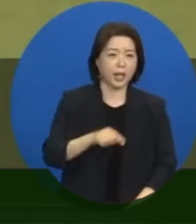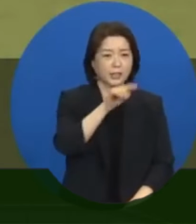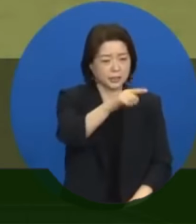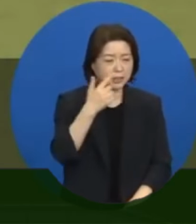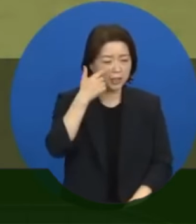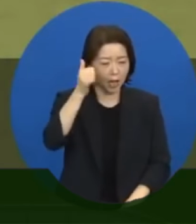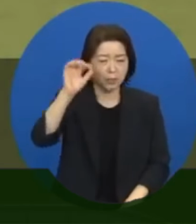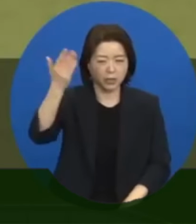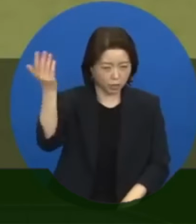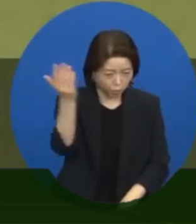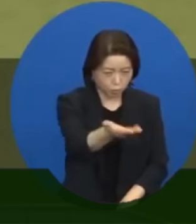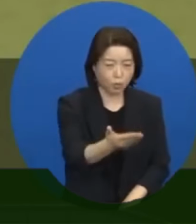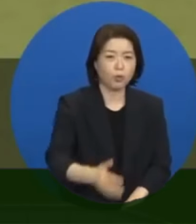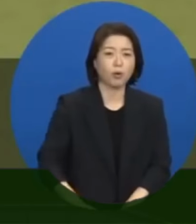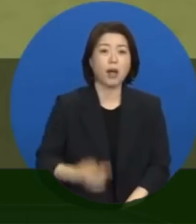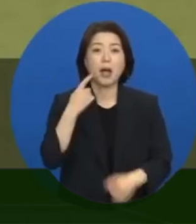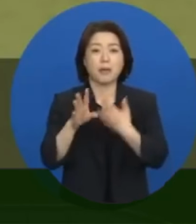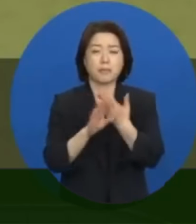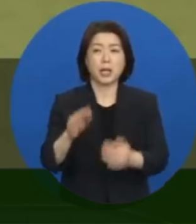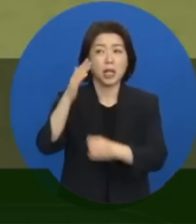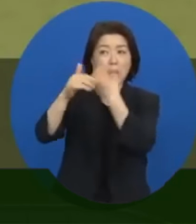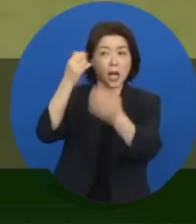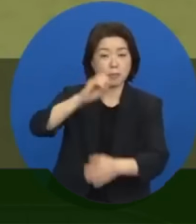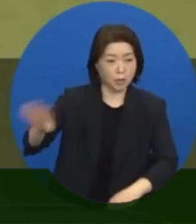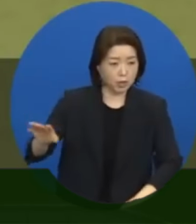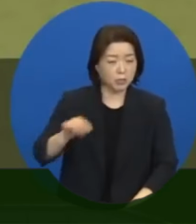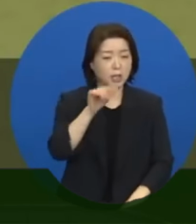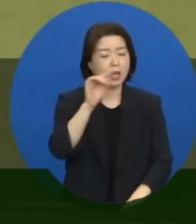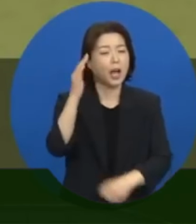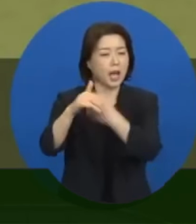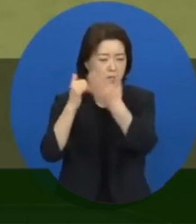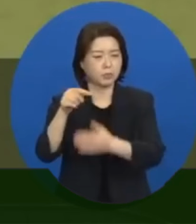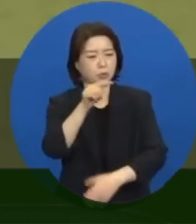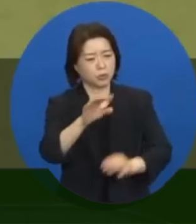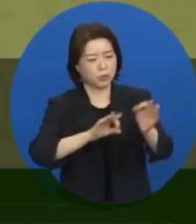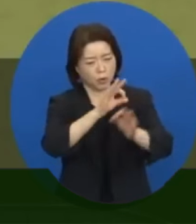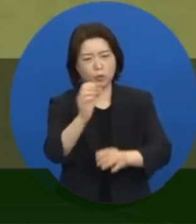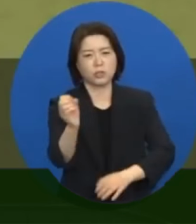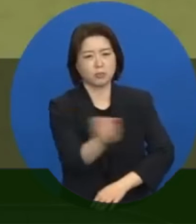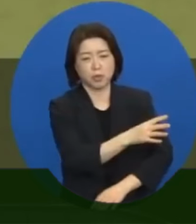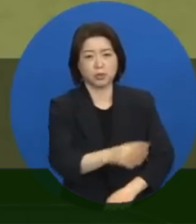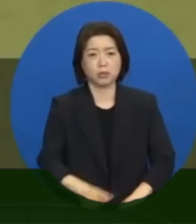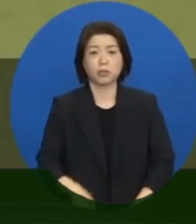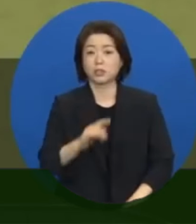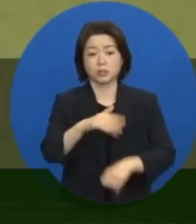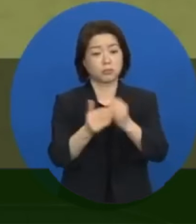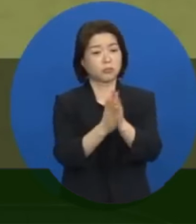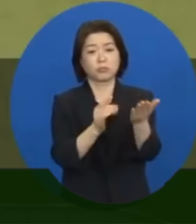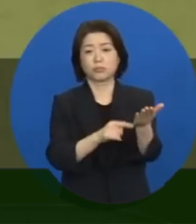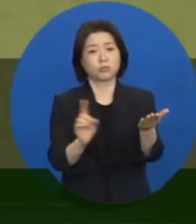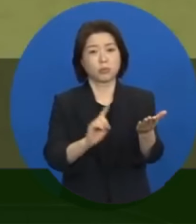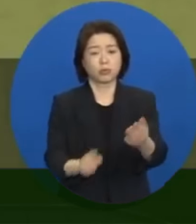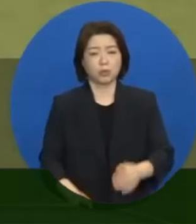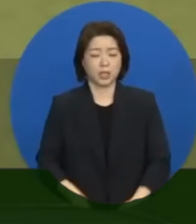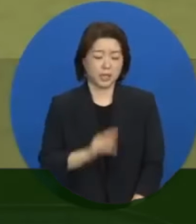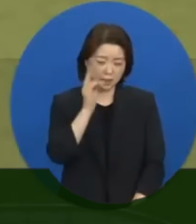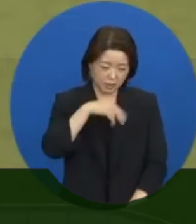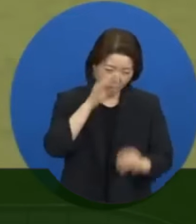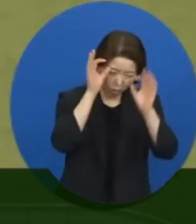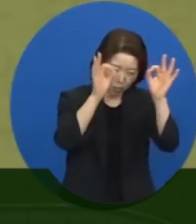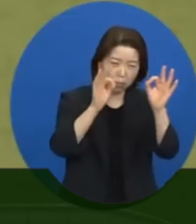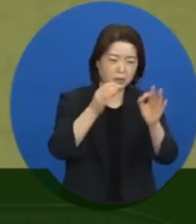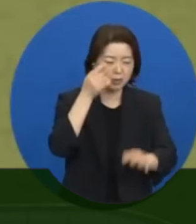아버지가 되어줄 거야 그러나 만일 너가 그를 버리면 그도 너를 영원히 버릴 것이다 어디서 나온 얘기일까 이것은 사월을 보면서 깨달은 거예요